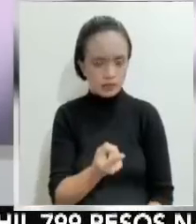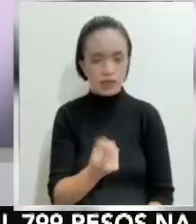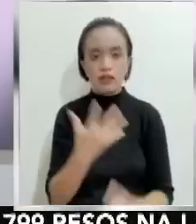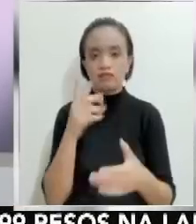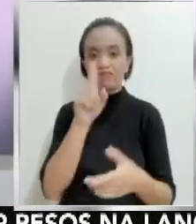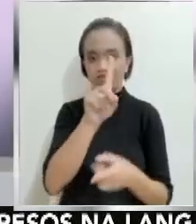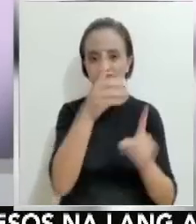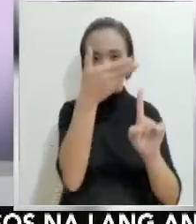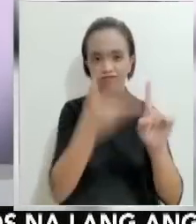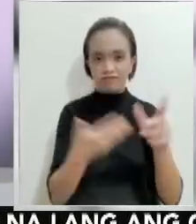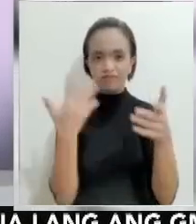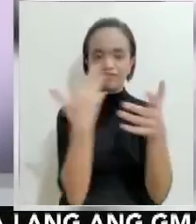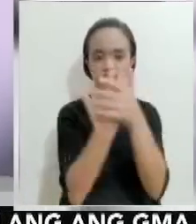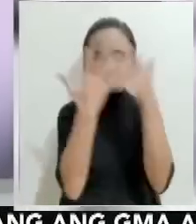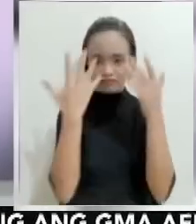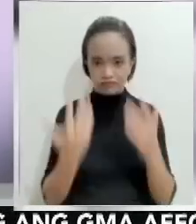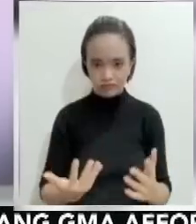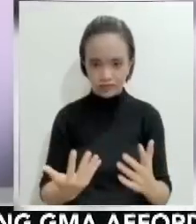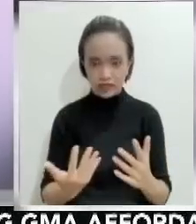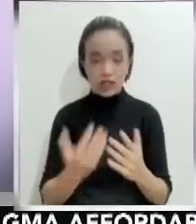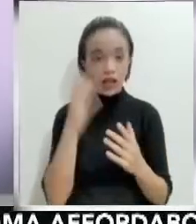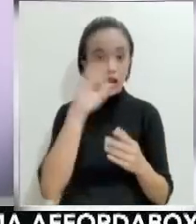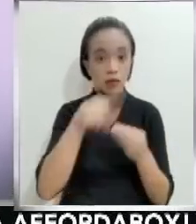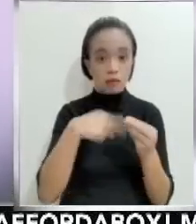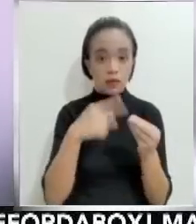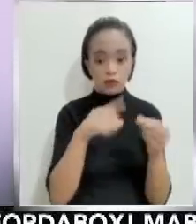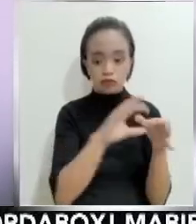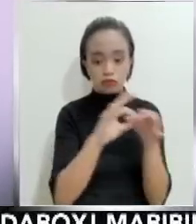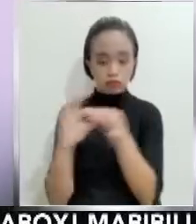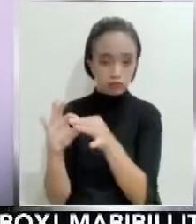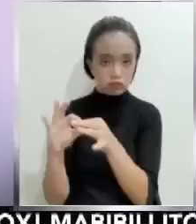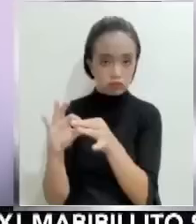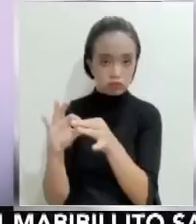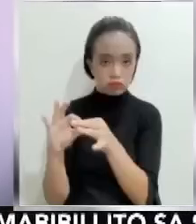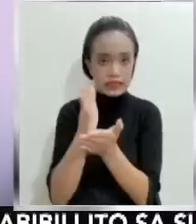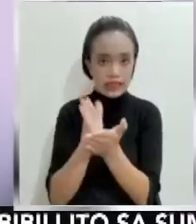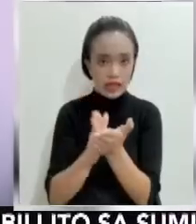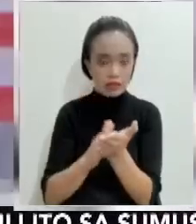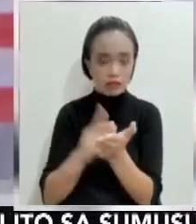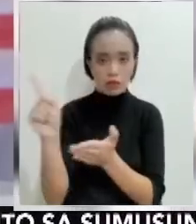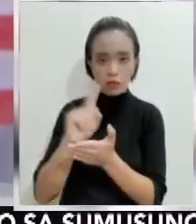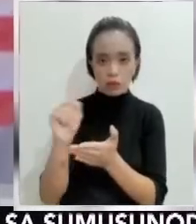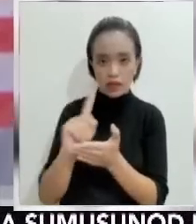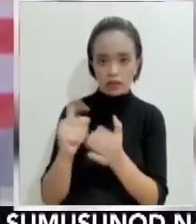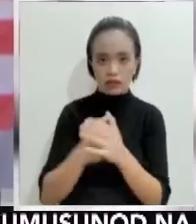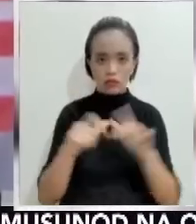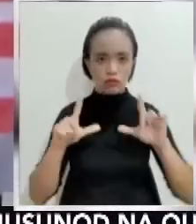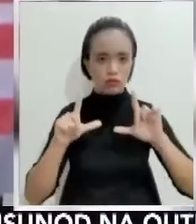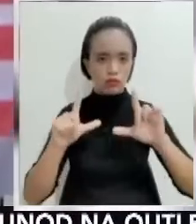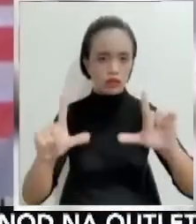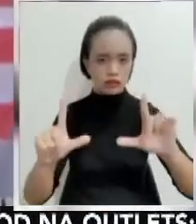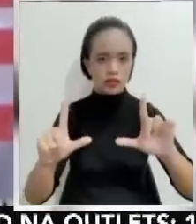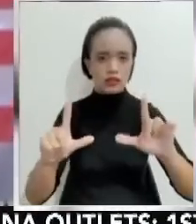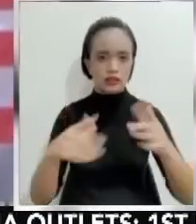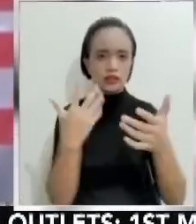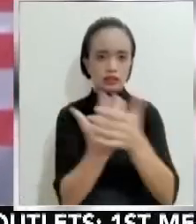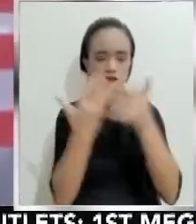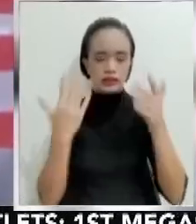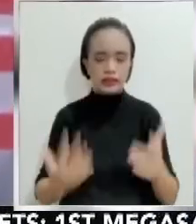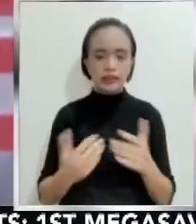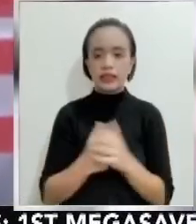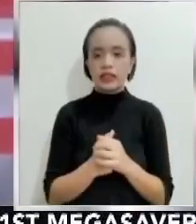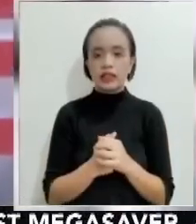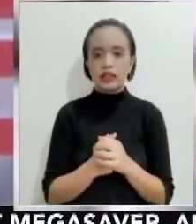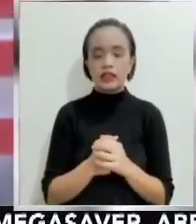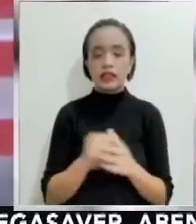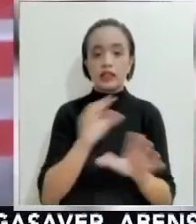liberty kaugnay ng pagkamatay ng ilang high-profile inmate sa Bilibid. Kabilang daw yan ang isang convicted drug